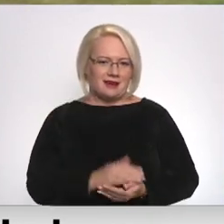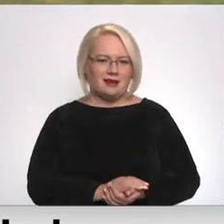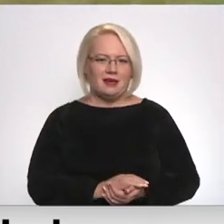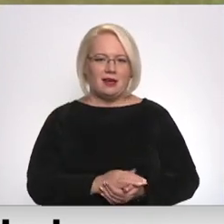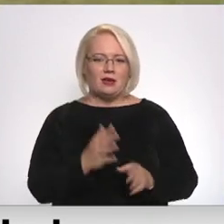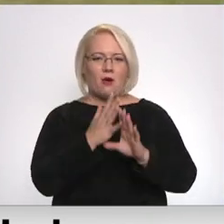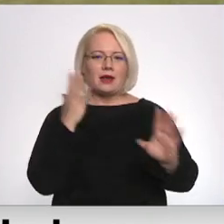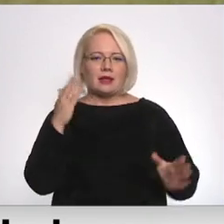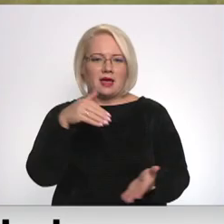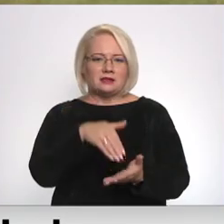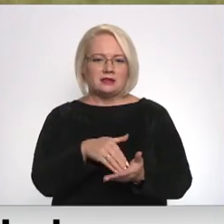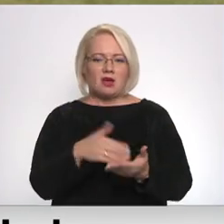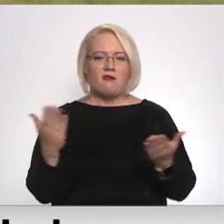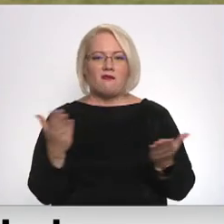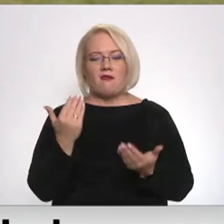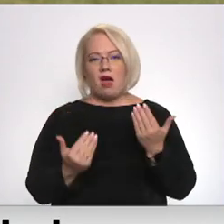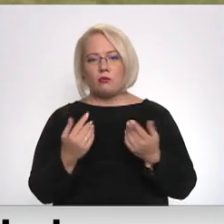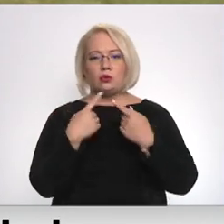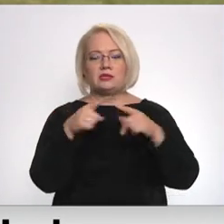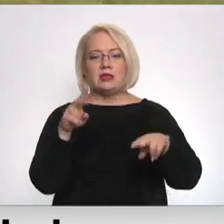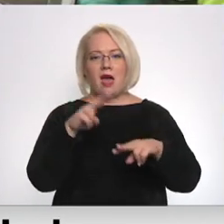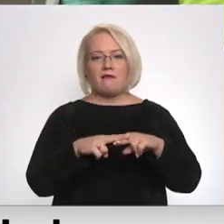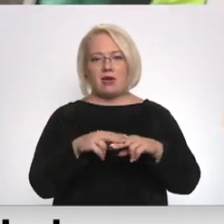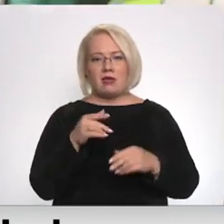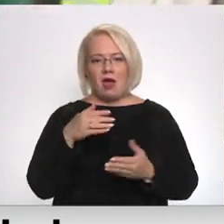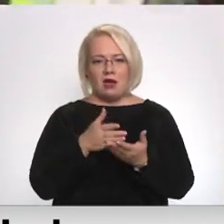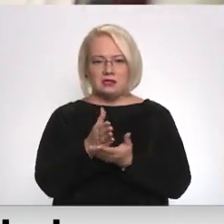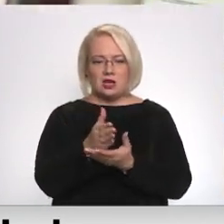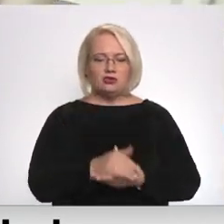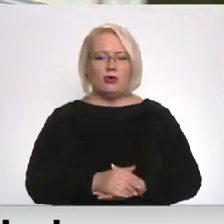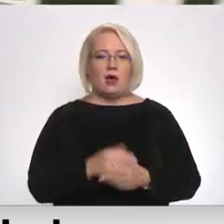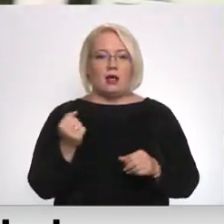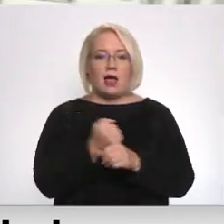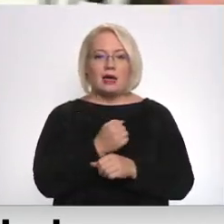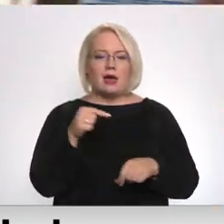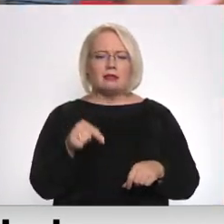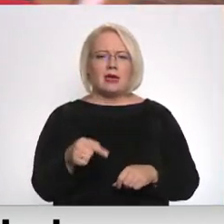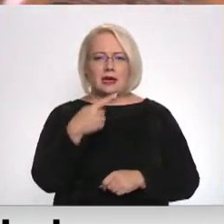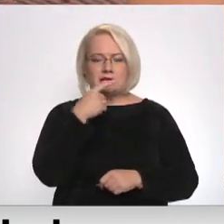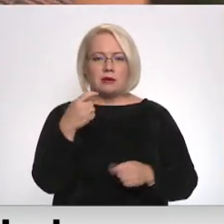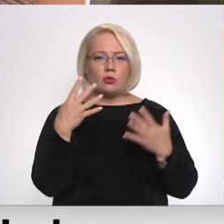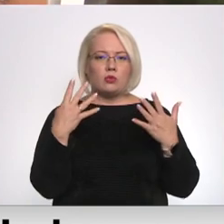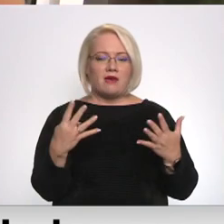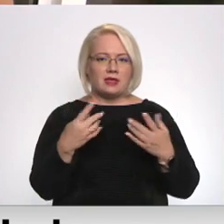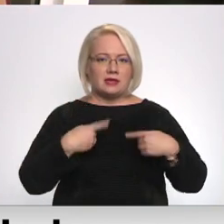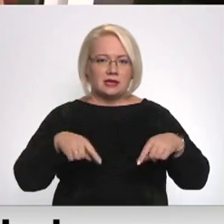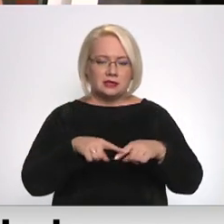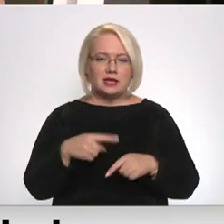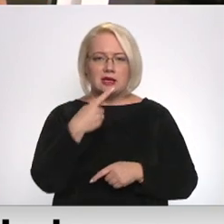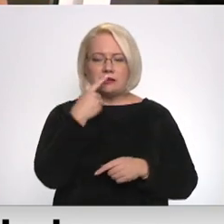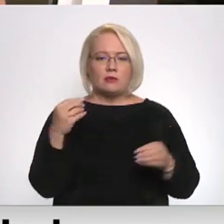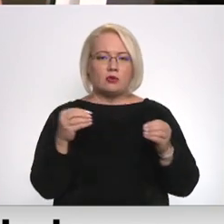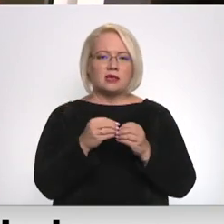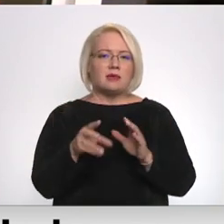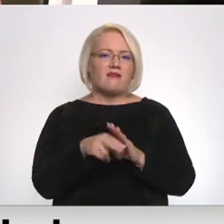rindā stāvēju. Nu, varbūt kaut kur citur trāpīsies, nebūs rinda. Lai gan te atrodas gan 109. Gan 110.